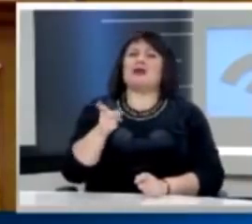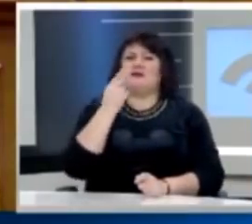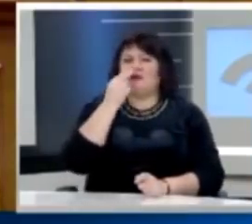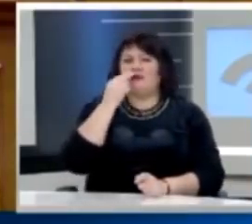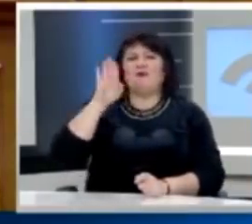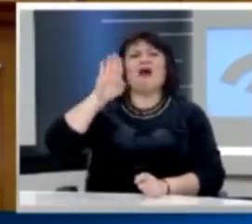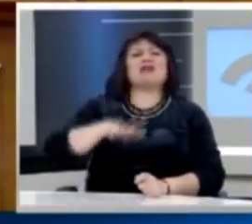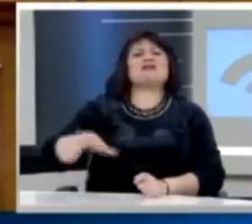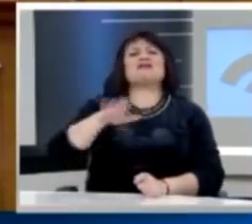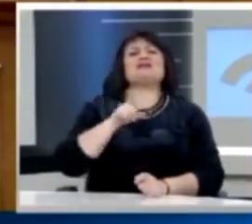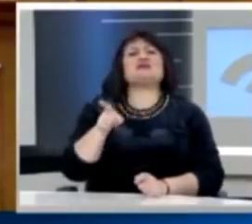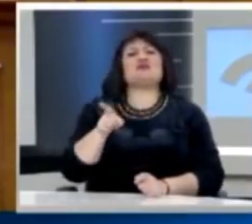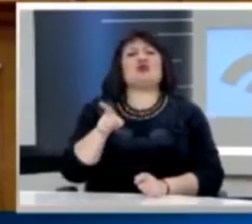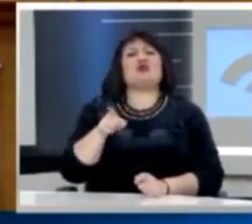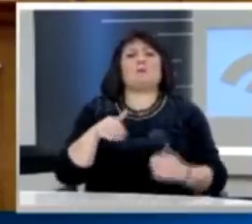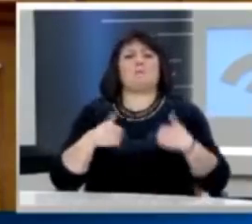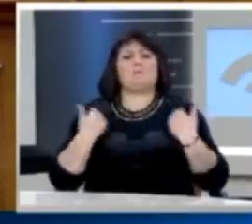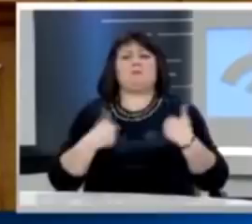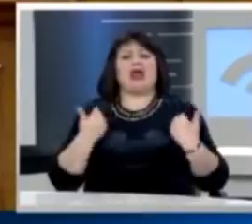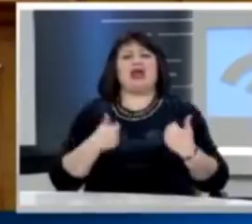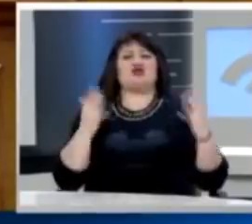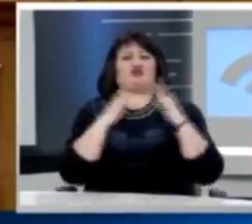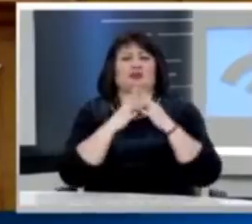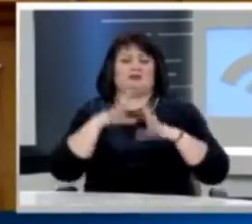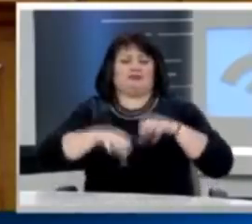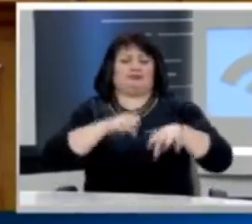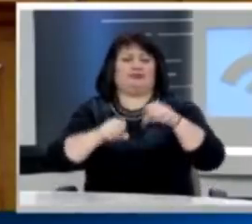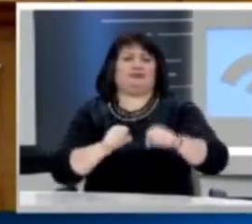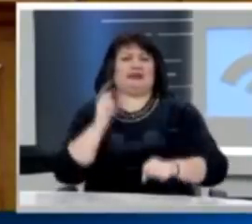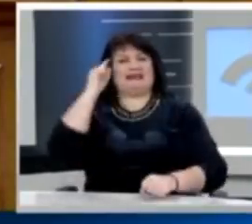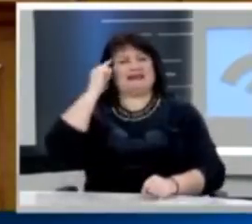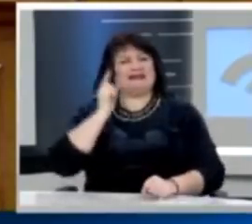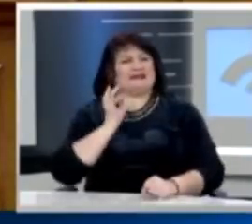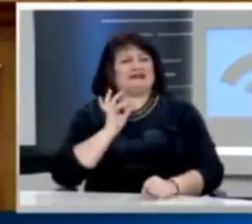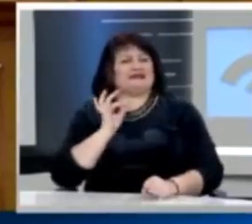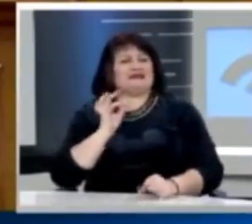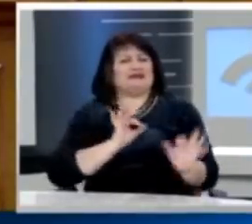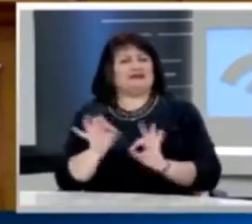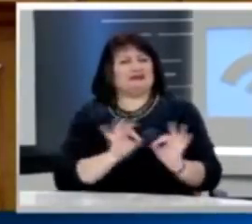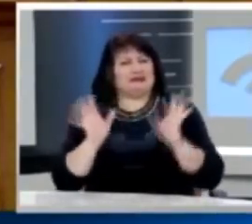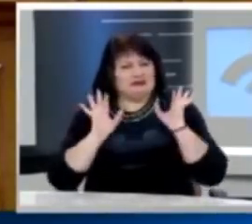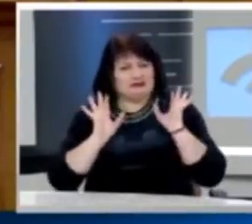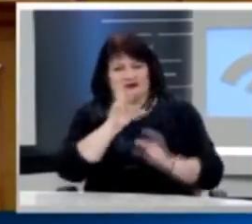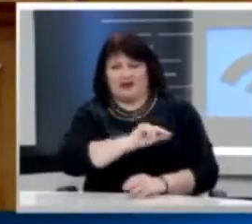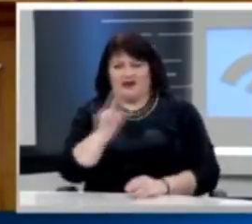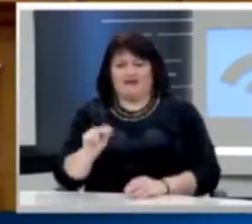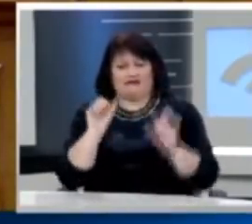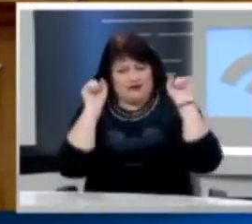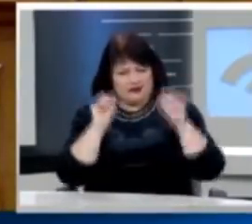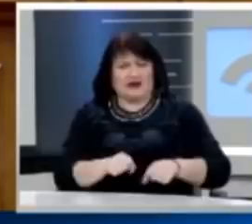φασισμού, παίζοντας το παιχνίδι των υπεριαλιστικών κέντρων. Υπάρχει πλήρης ταύτιση και